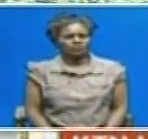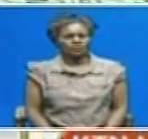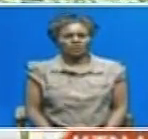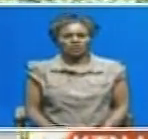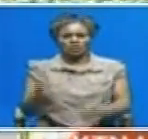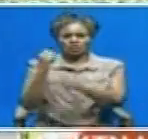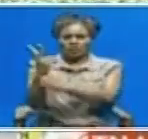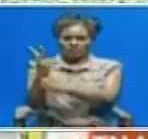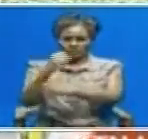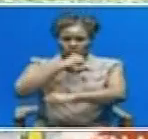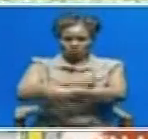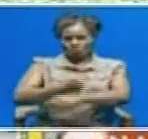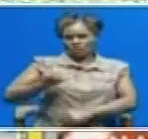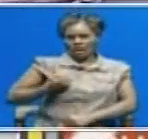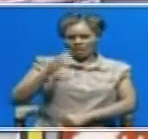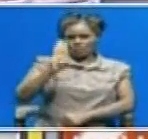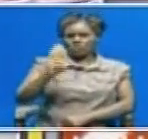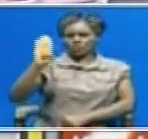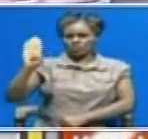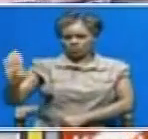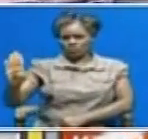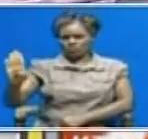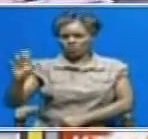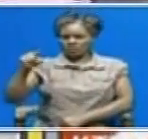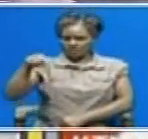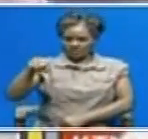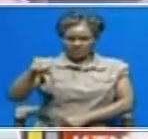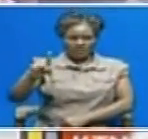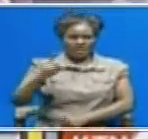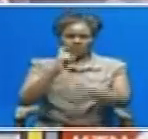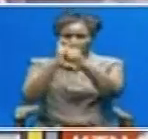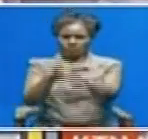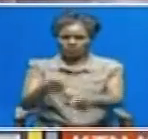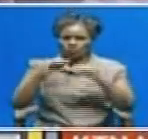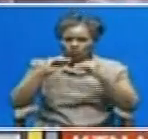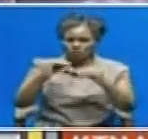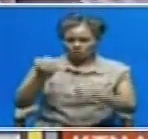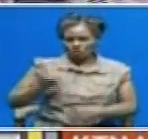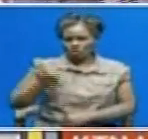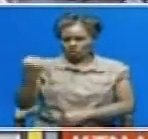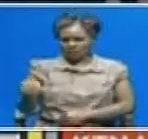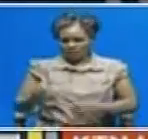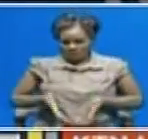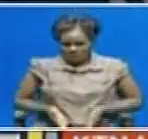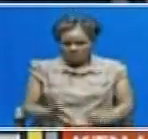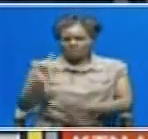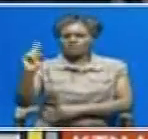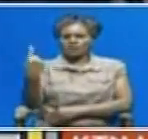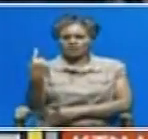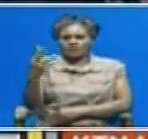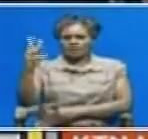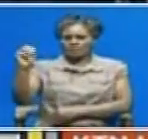Katika shule ya upili ya wasichana ya Buruburu, Mary amepata tunuku ya kumfunza binti kifungua mimba,